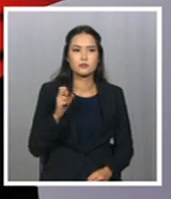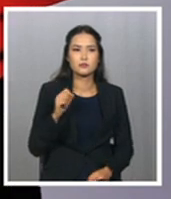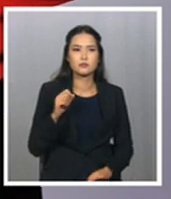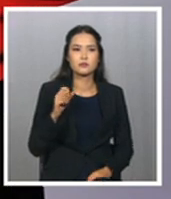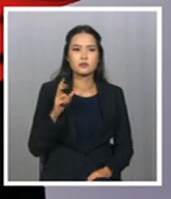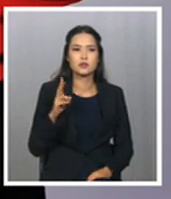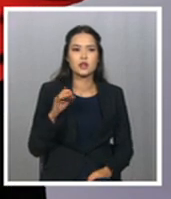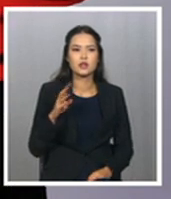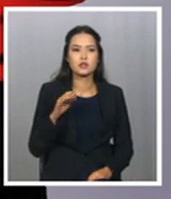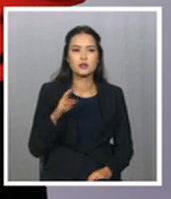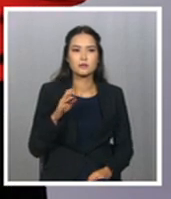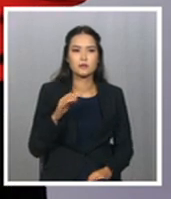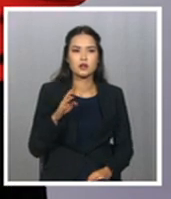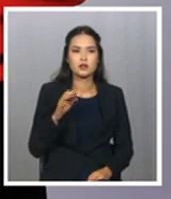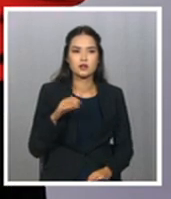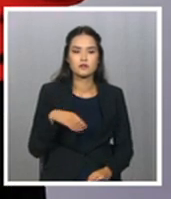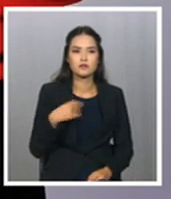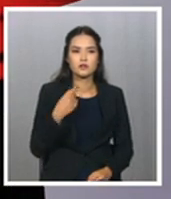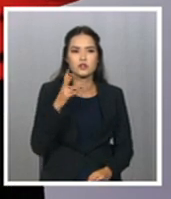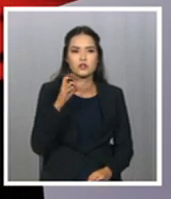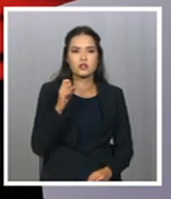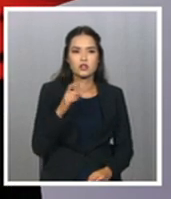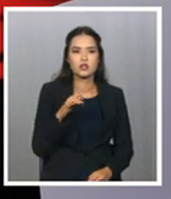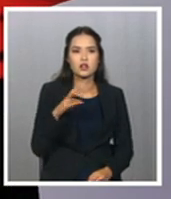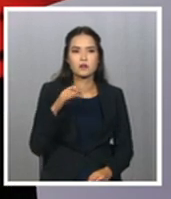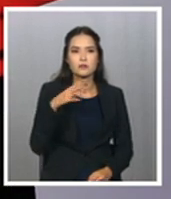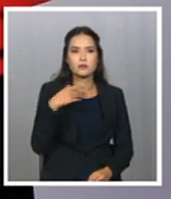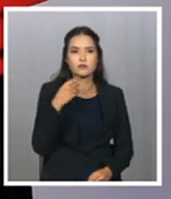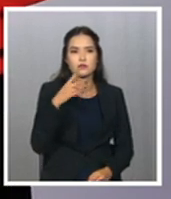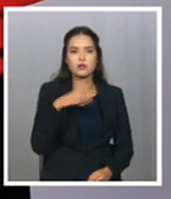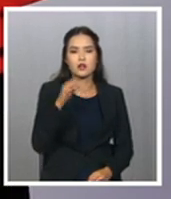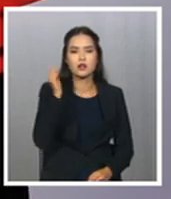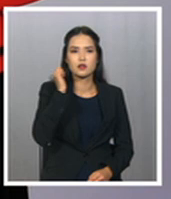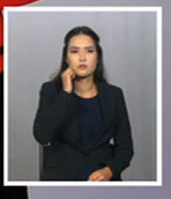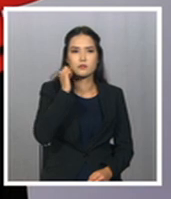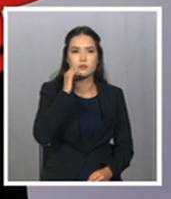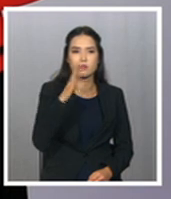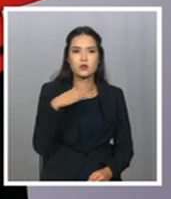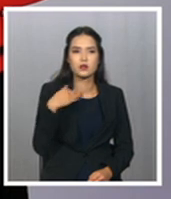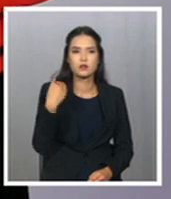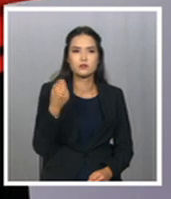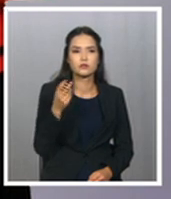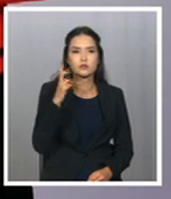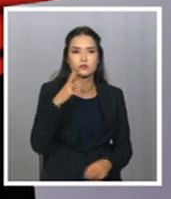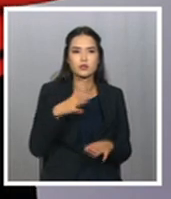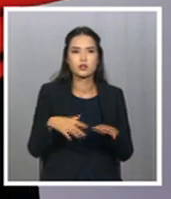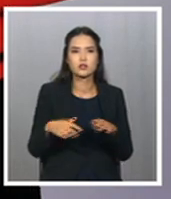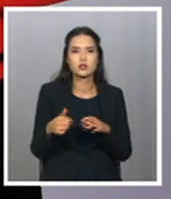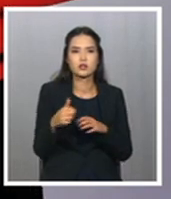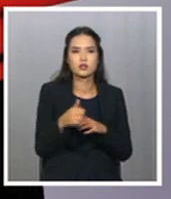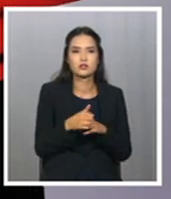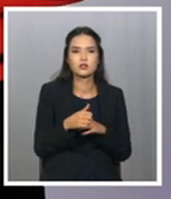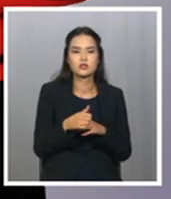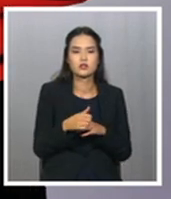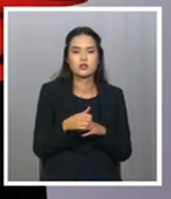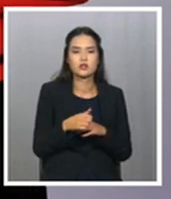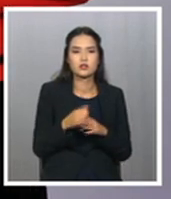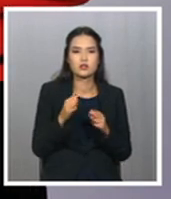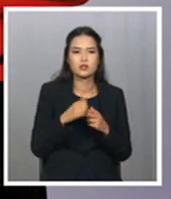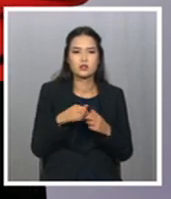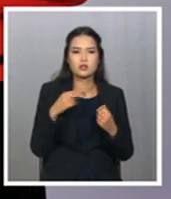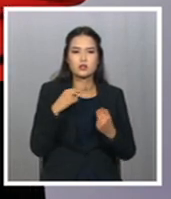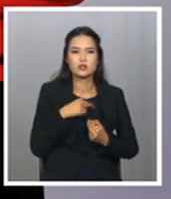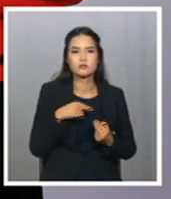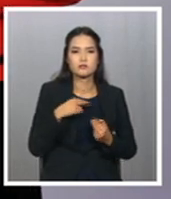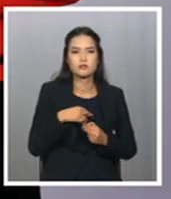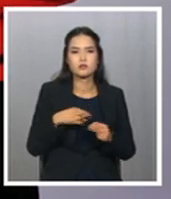пен Шыңғыстың әкесі Төреғұл Мәскеудегі Сталин атындағы Күншығыс еңбекшілерінің